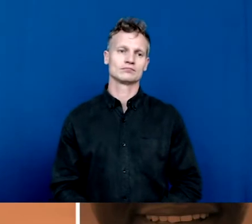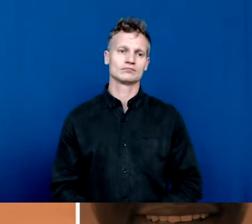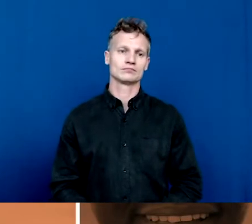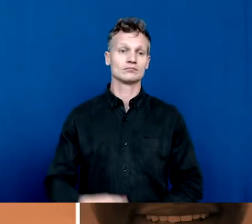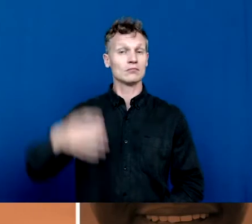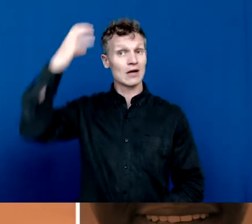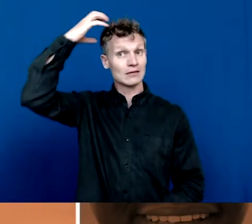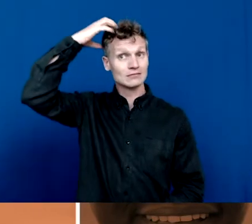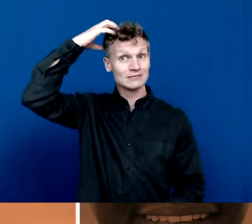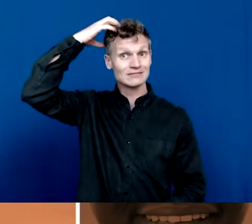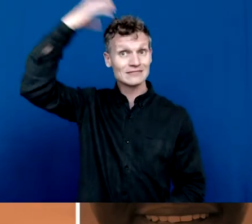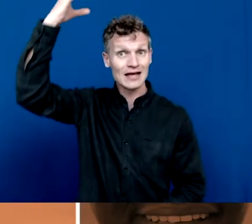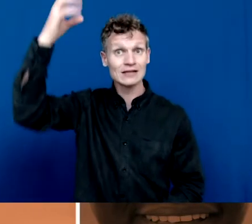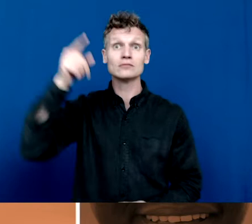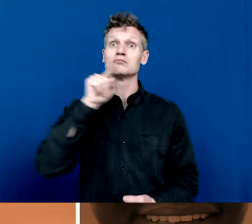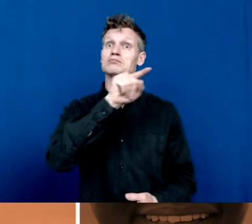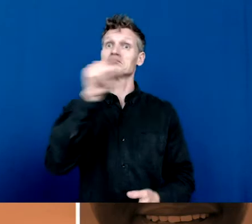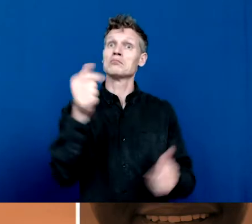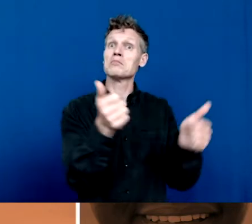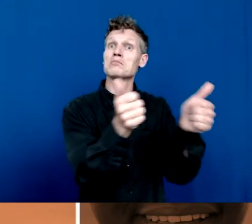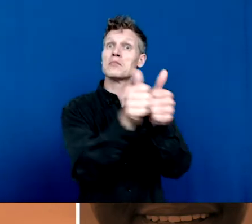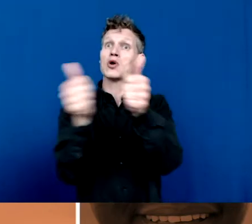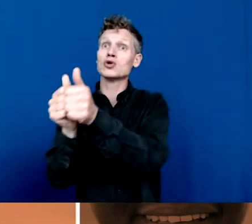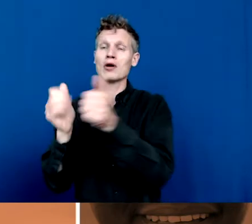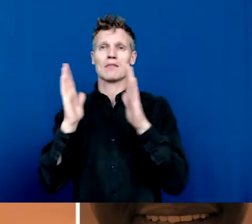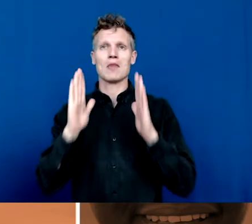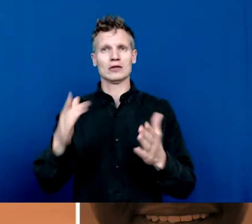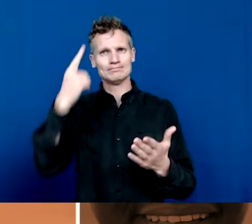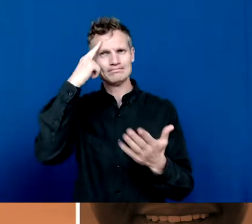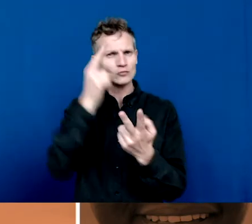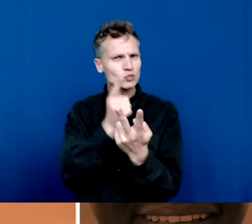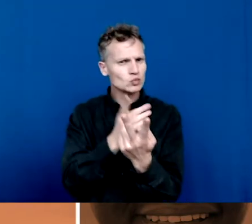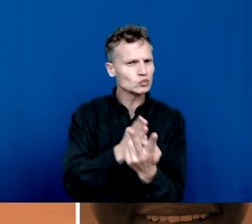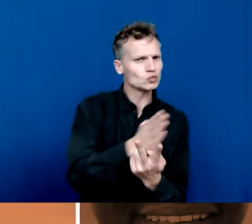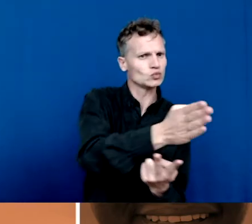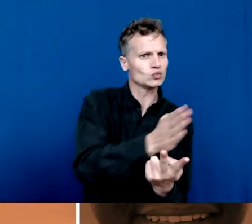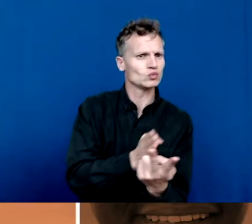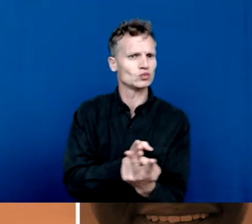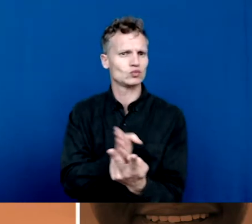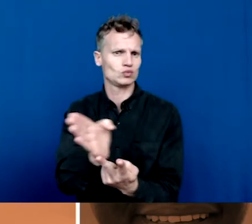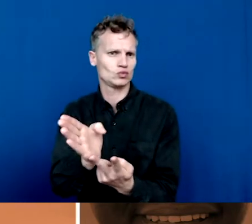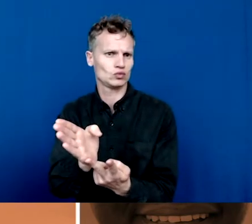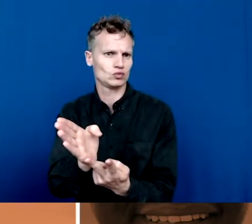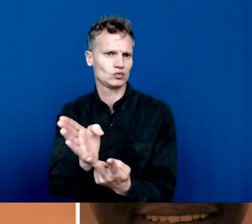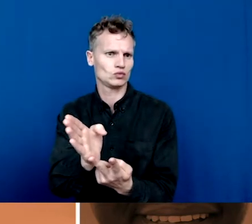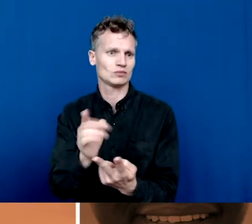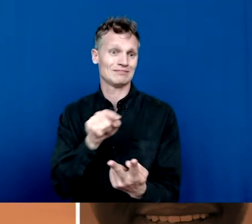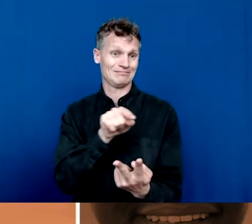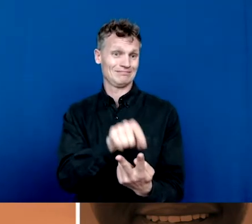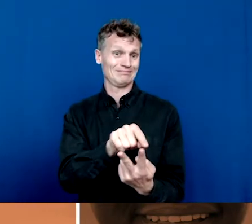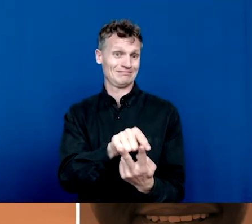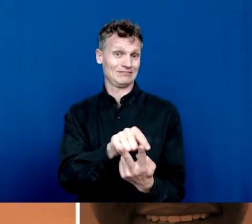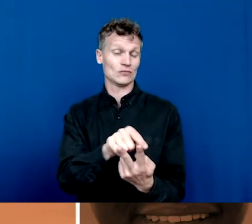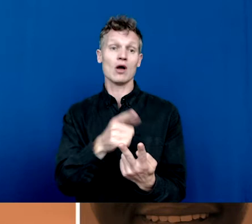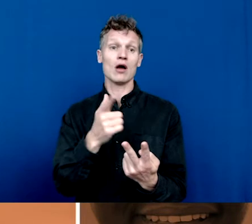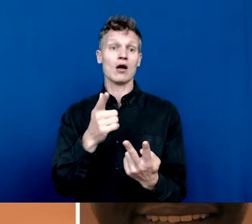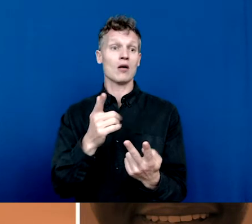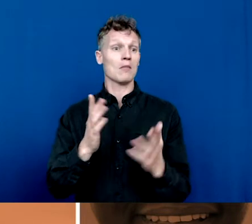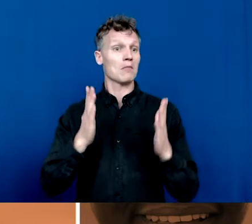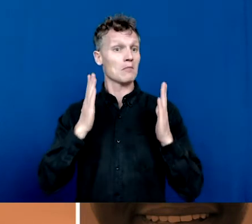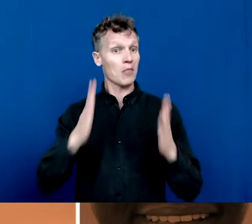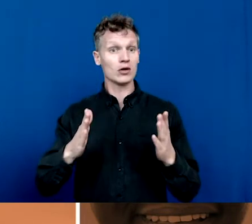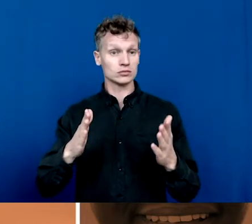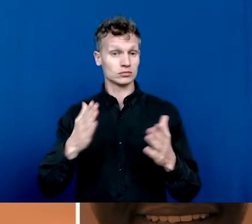Les États et les partenaires doivent adopter une approche à deux volets en veillant à ce que nous